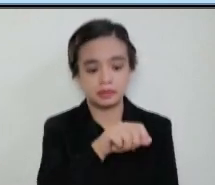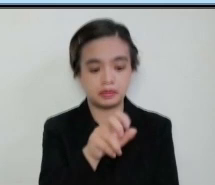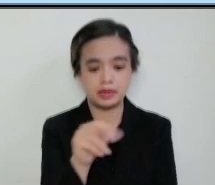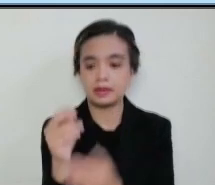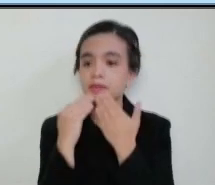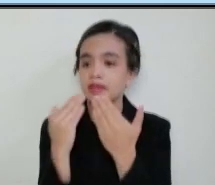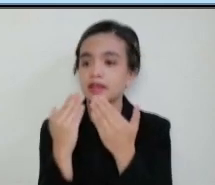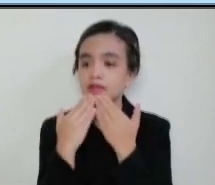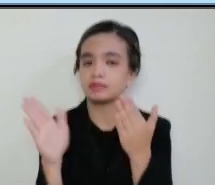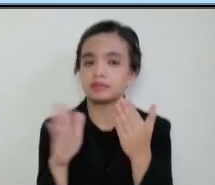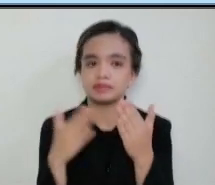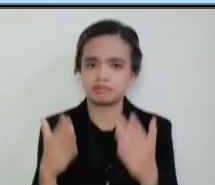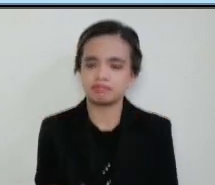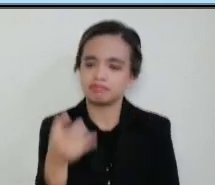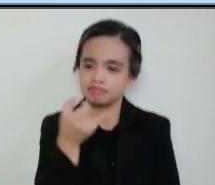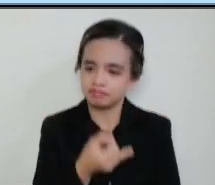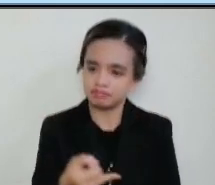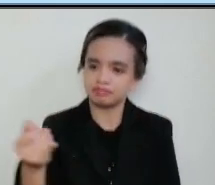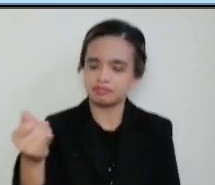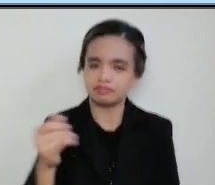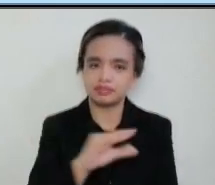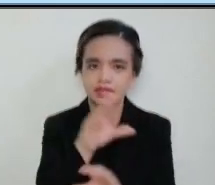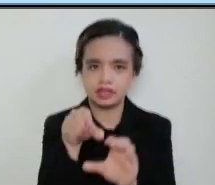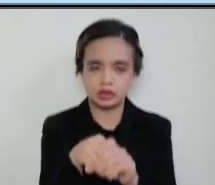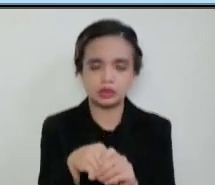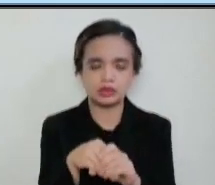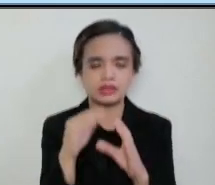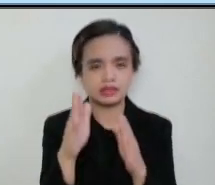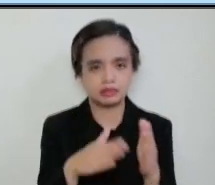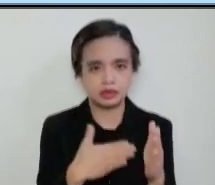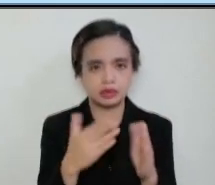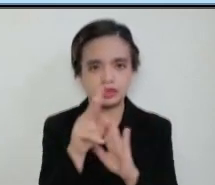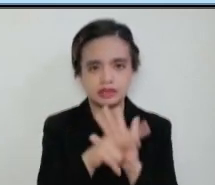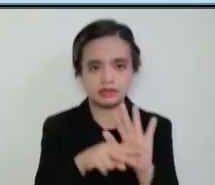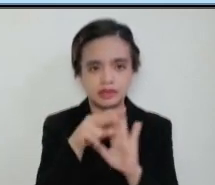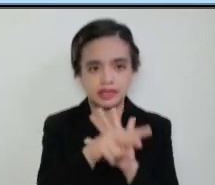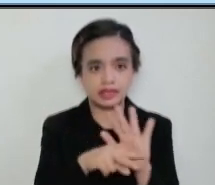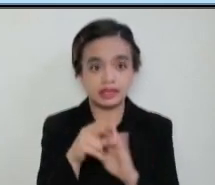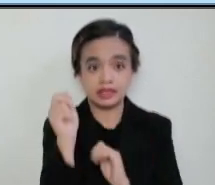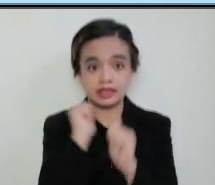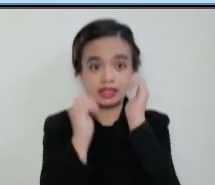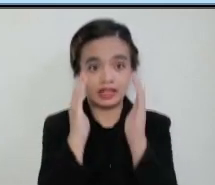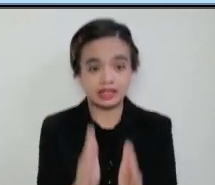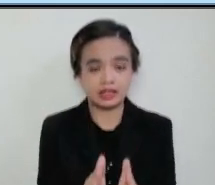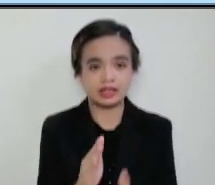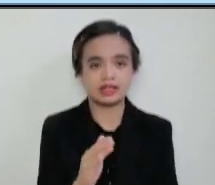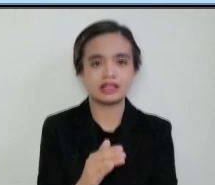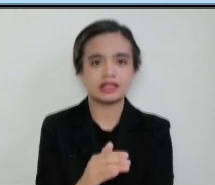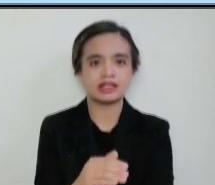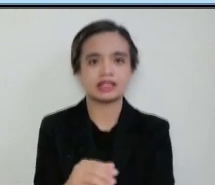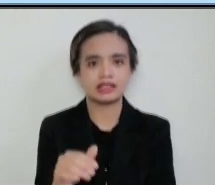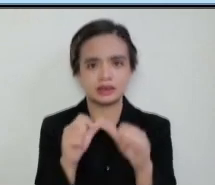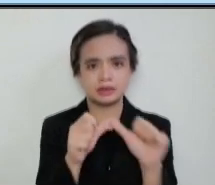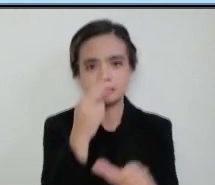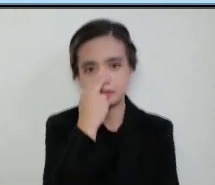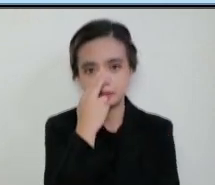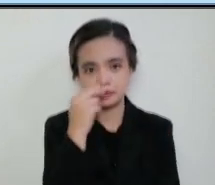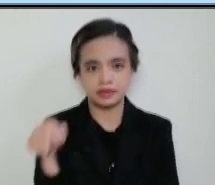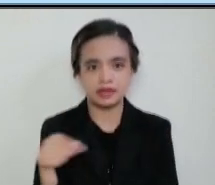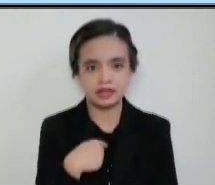him na maging parte ng music video. Hindi rin napigilan ng aktor na magbiro at sinabing, Hey ma, I'm in a music